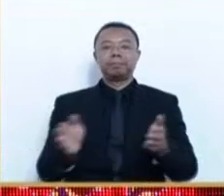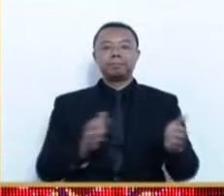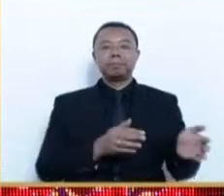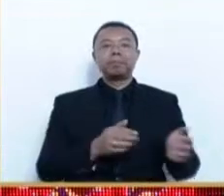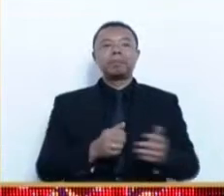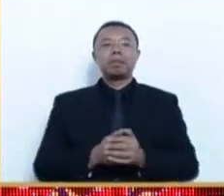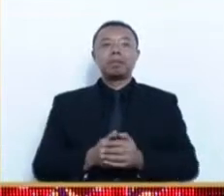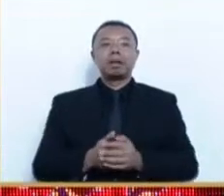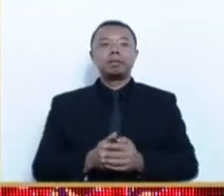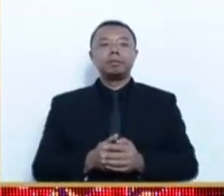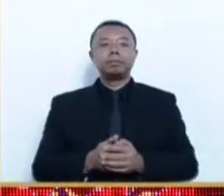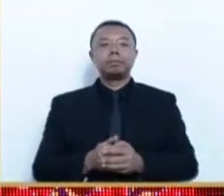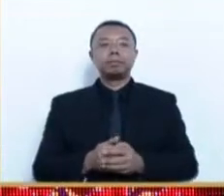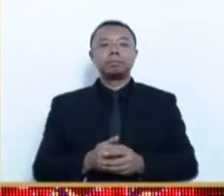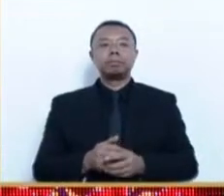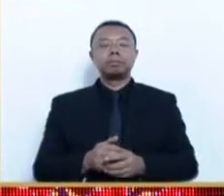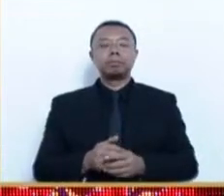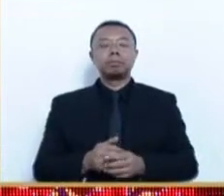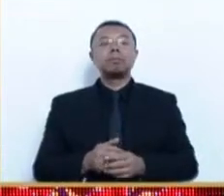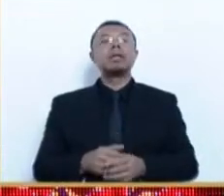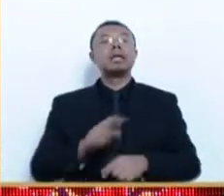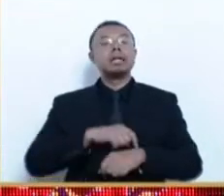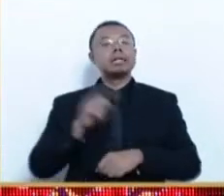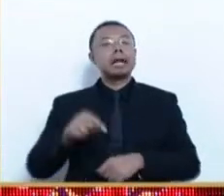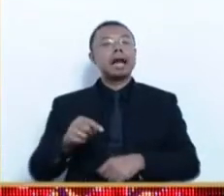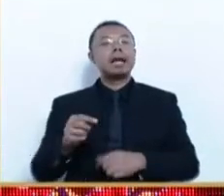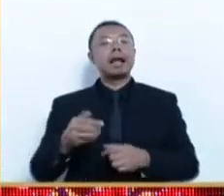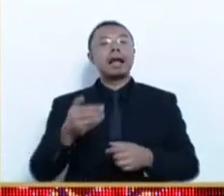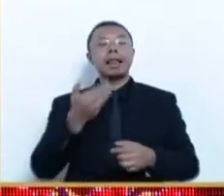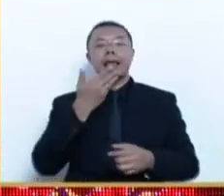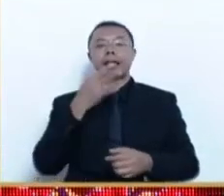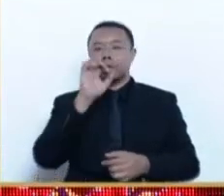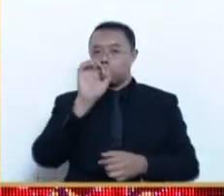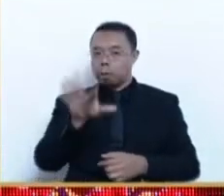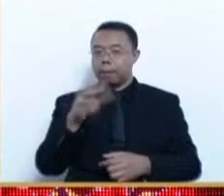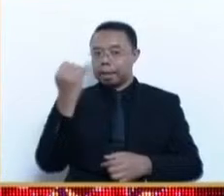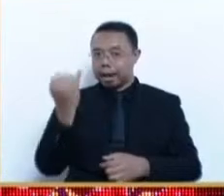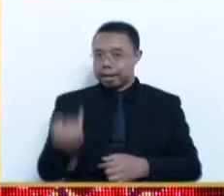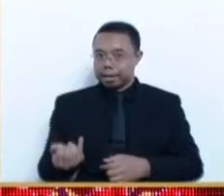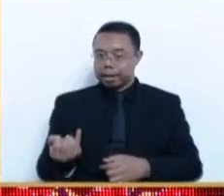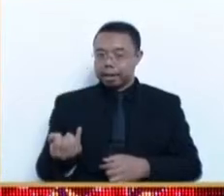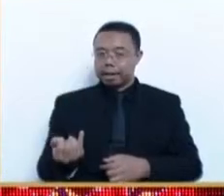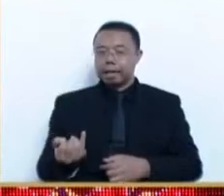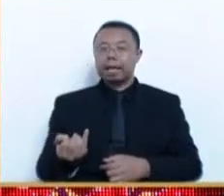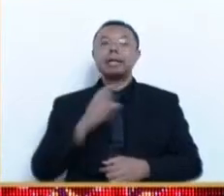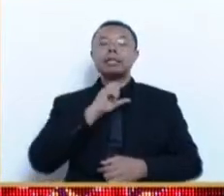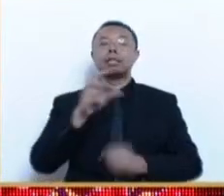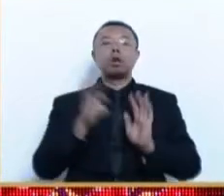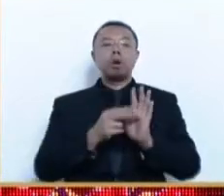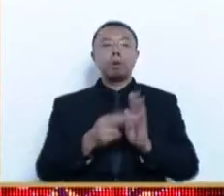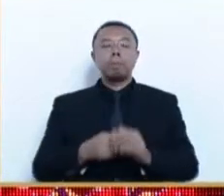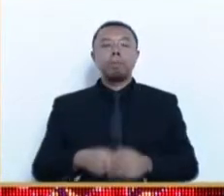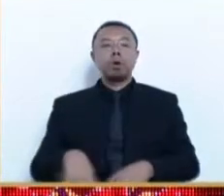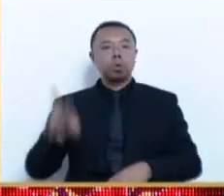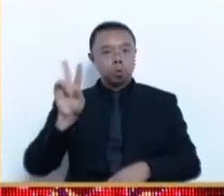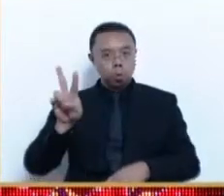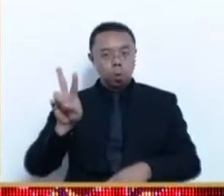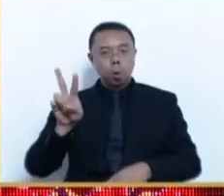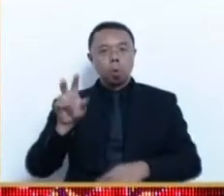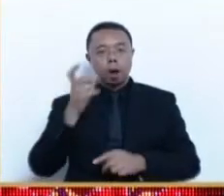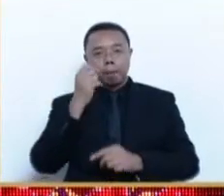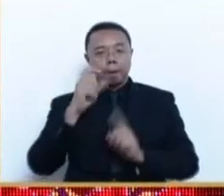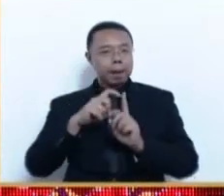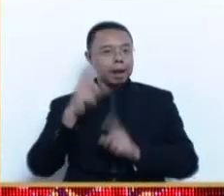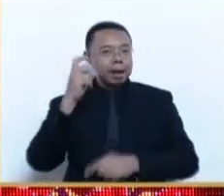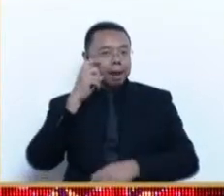menduduk kembali baik kita akan menuju ke sesi tanya jawab yang terakhir yakni Pasangan calon nomor urut du Bapak Dharma